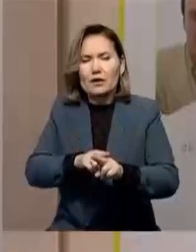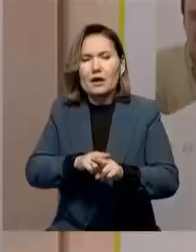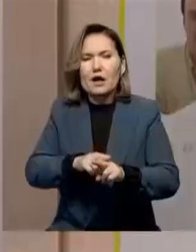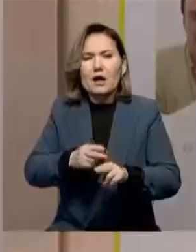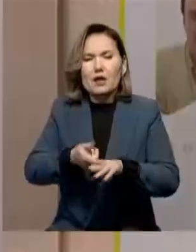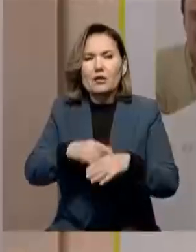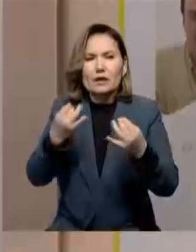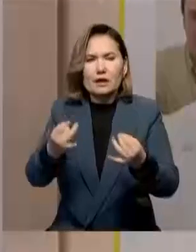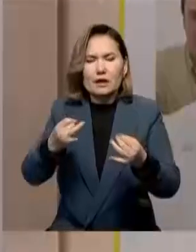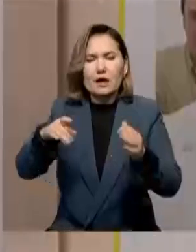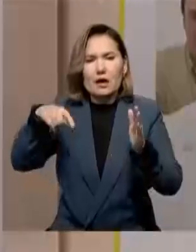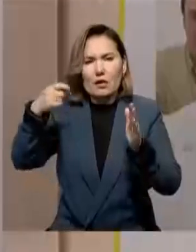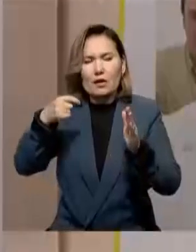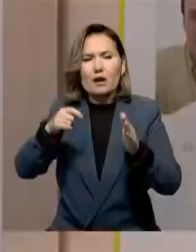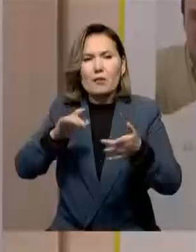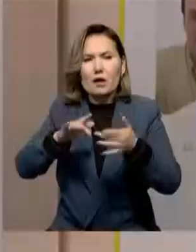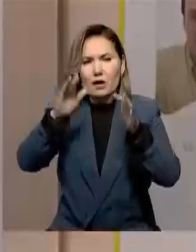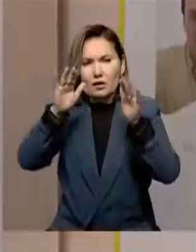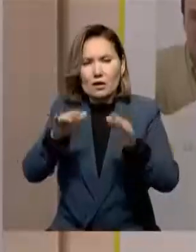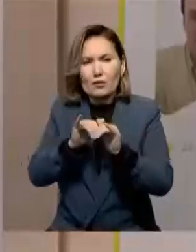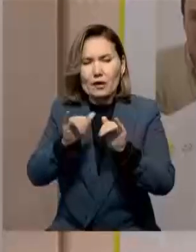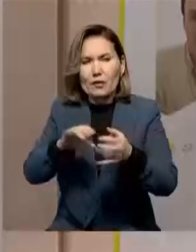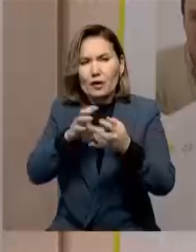сторителлинг тренингі бұл